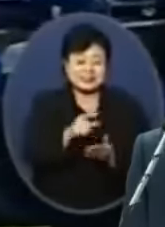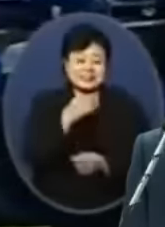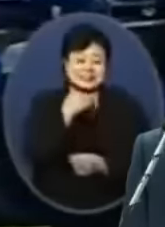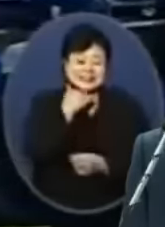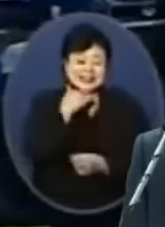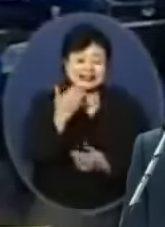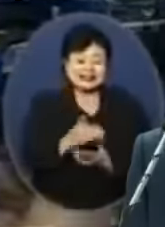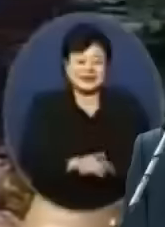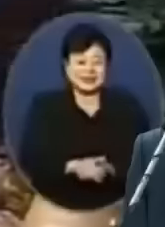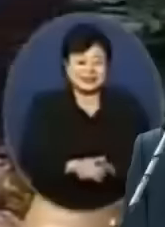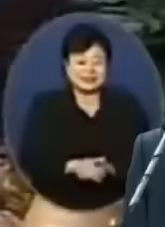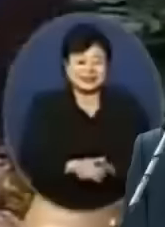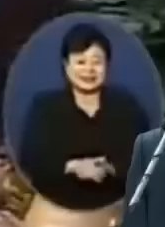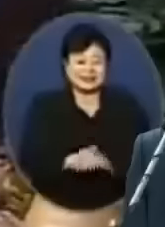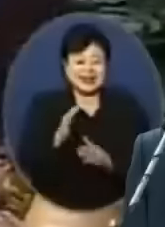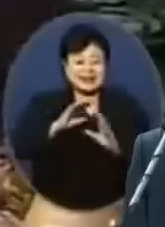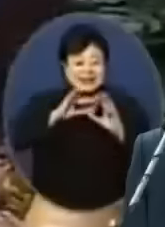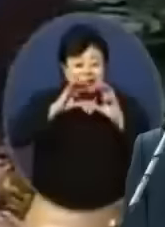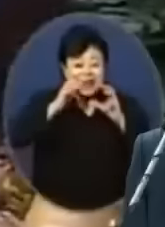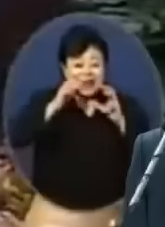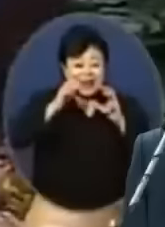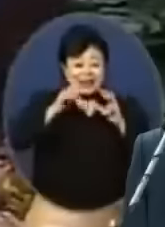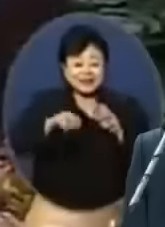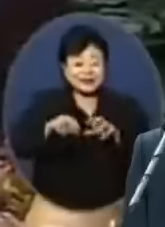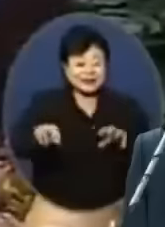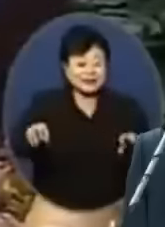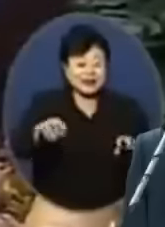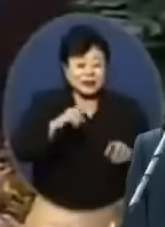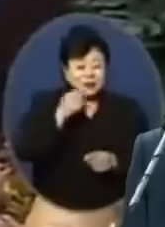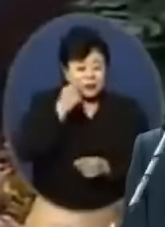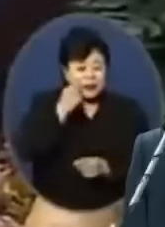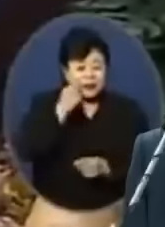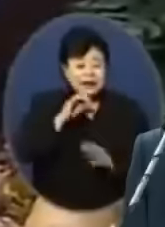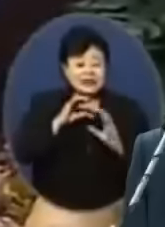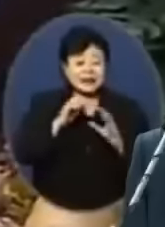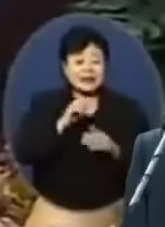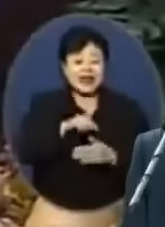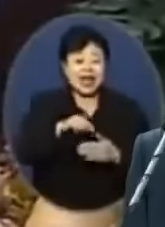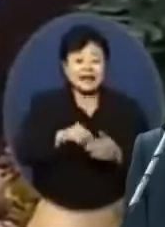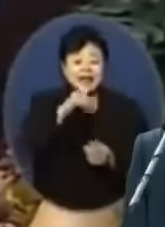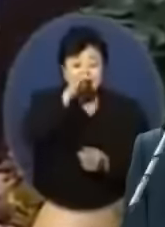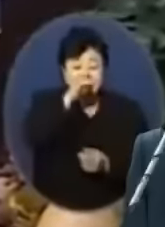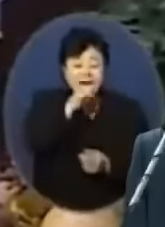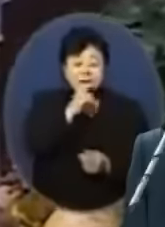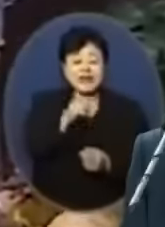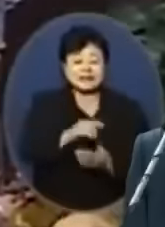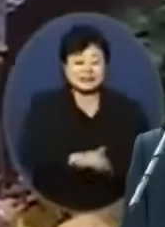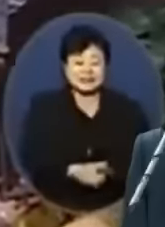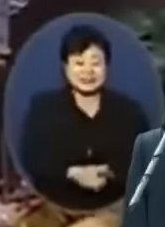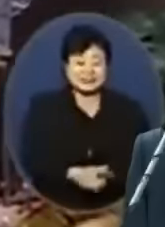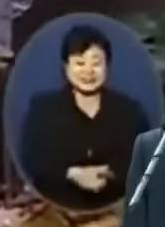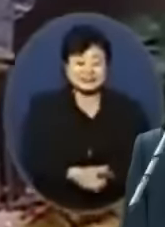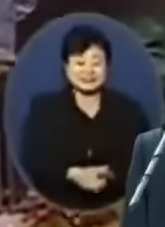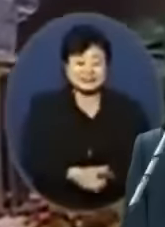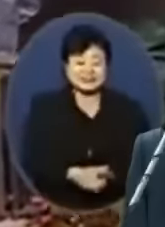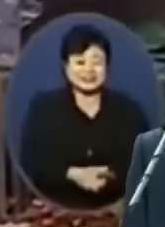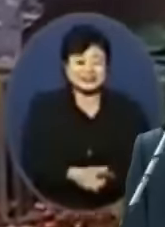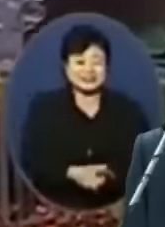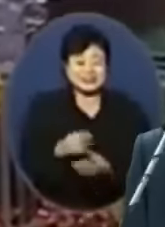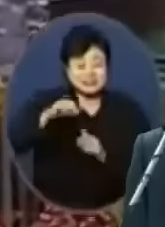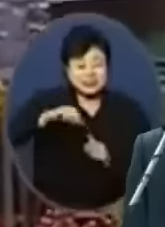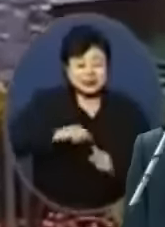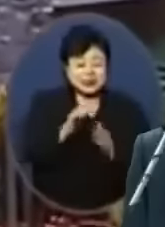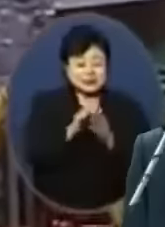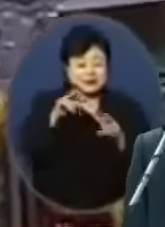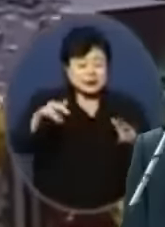것입니다. 천국이 여기 있다 저기 있다도 못하더니 천국은 너희 안에 있다고 주님께서 말씀하신 것입니다. 세례 요한